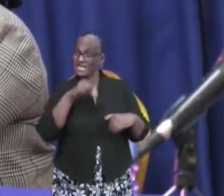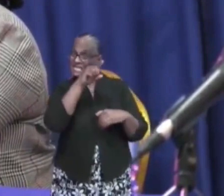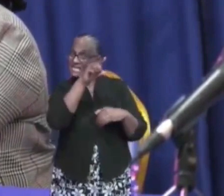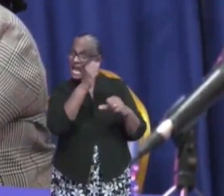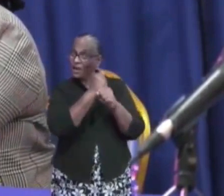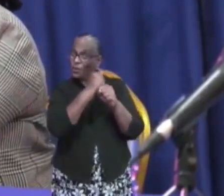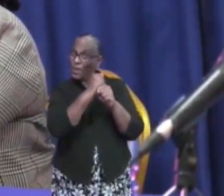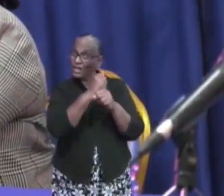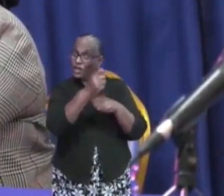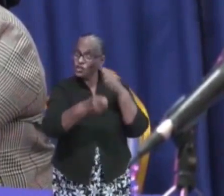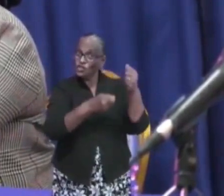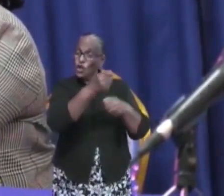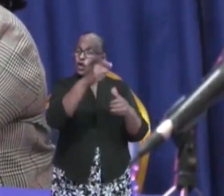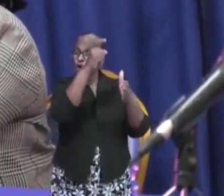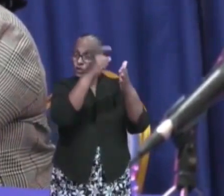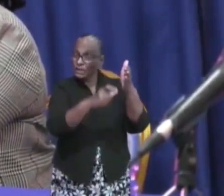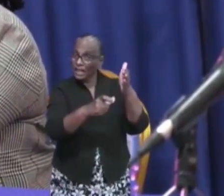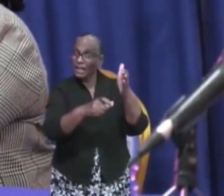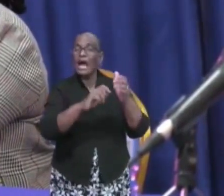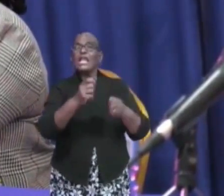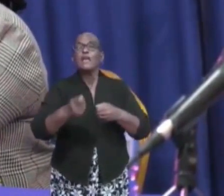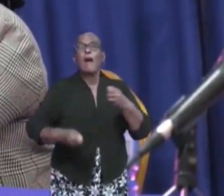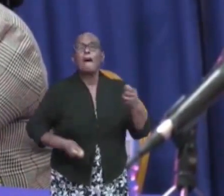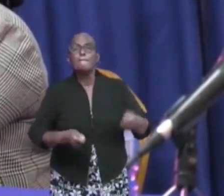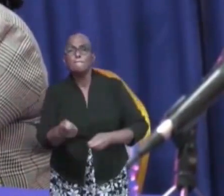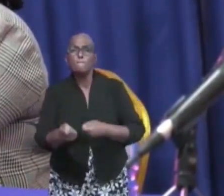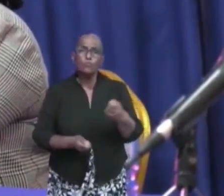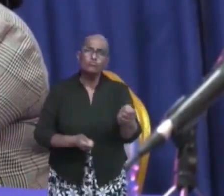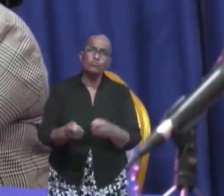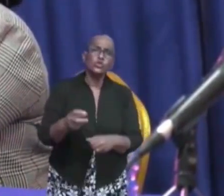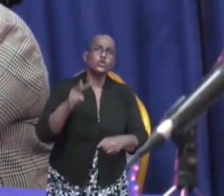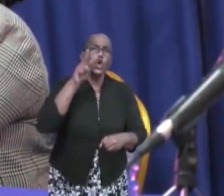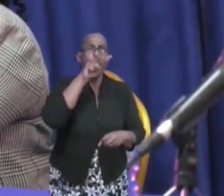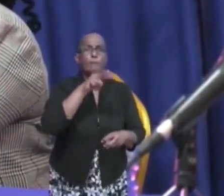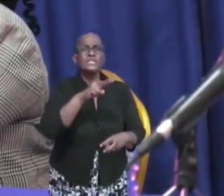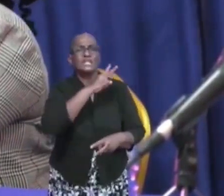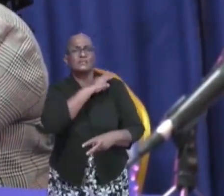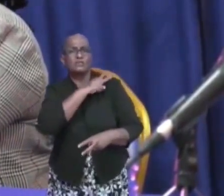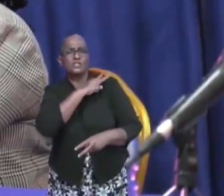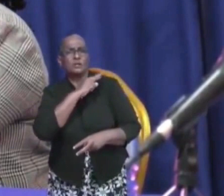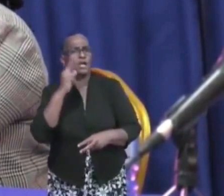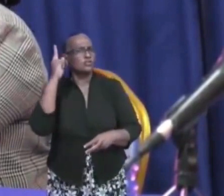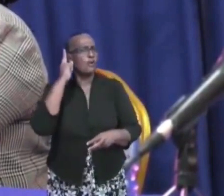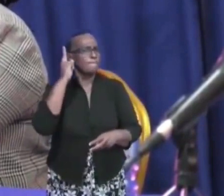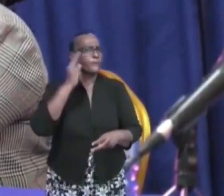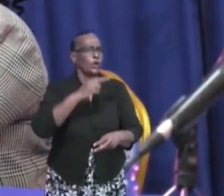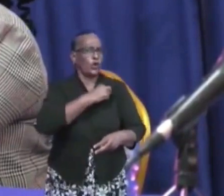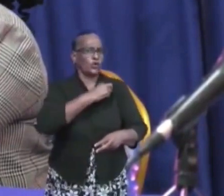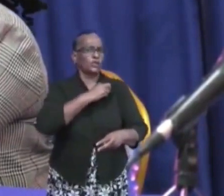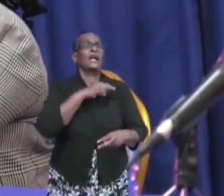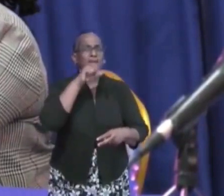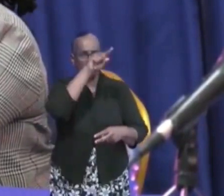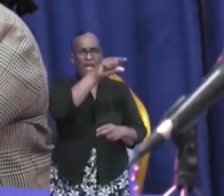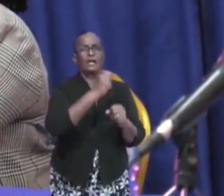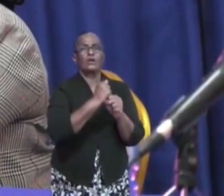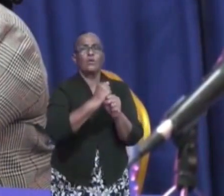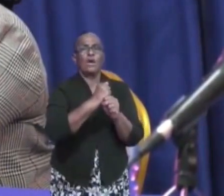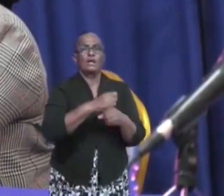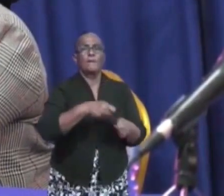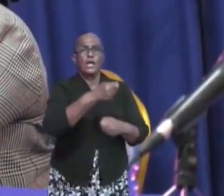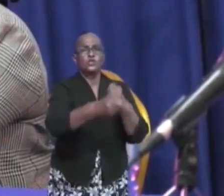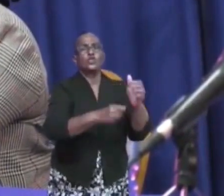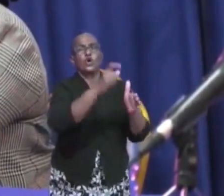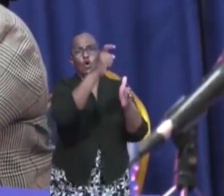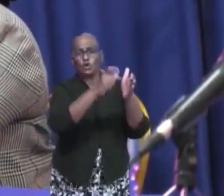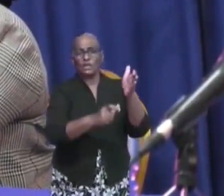o roko drape na soso bestuurs opzichte un wan takasan ala sani drape mus waka falak boom en